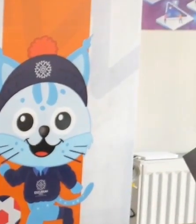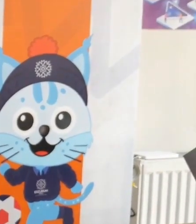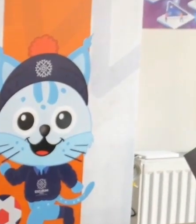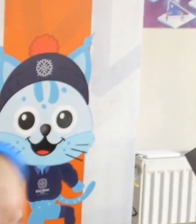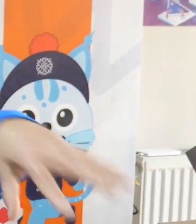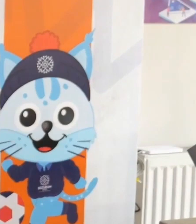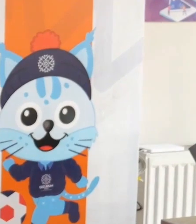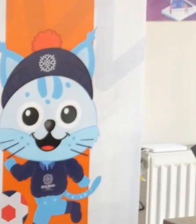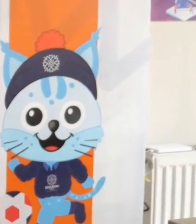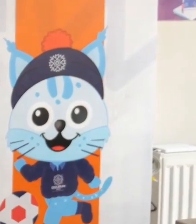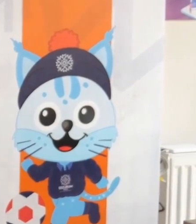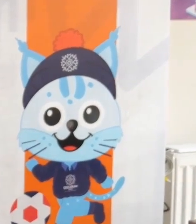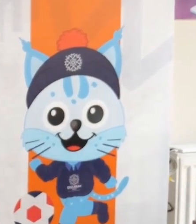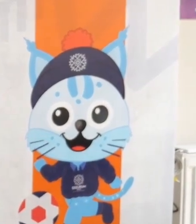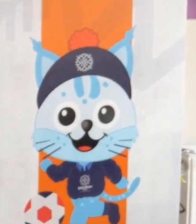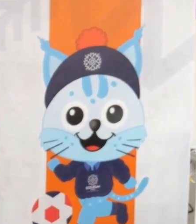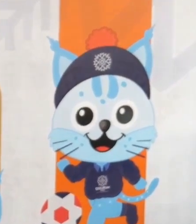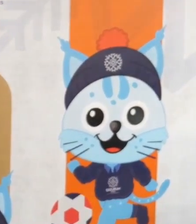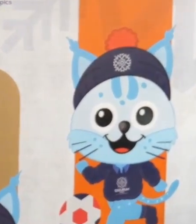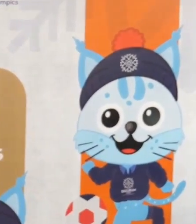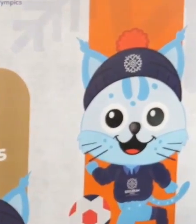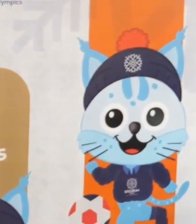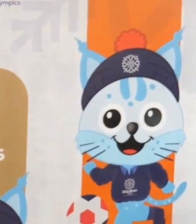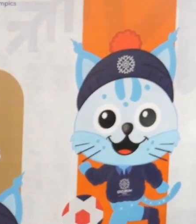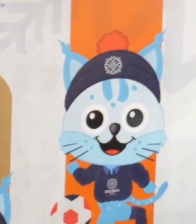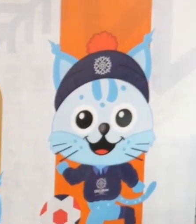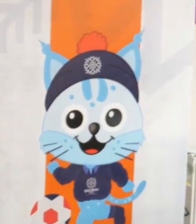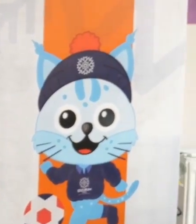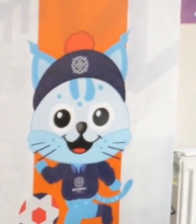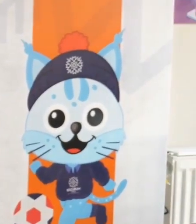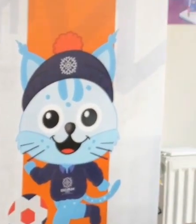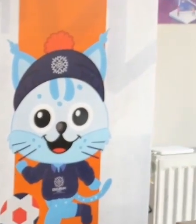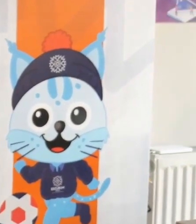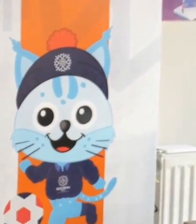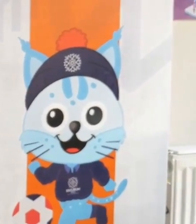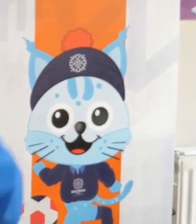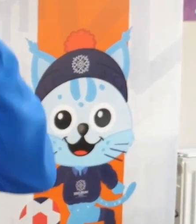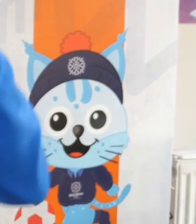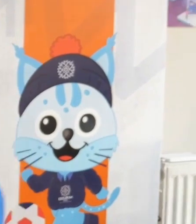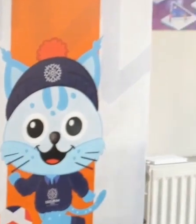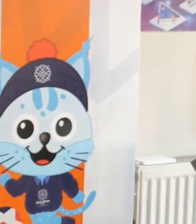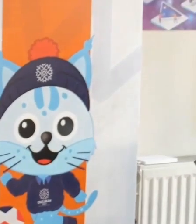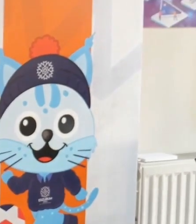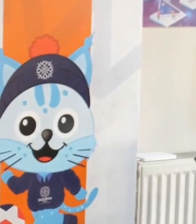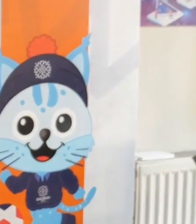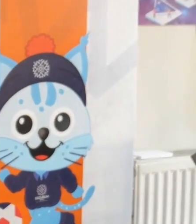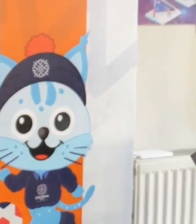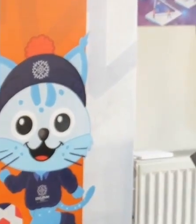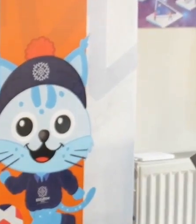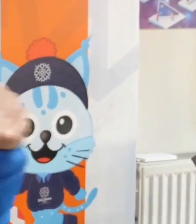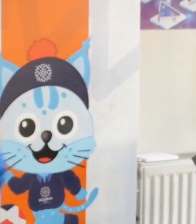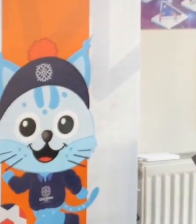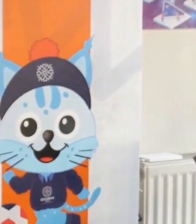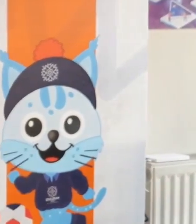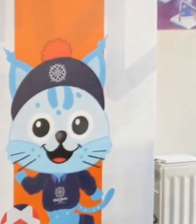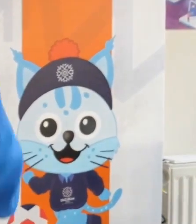сильні. Ми всі, вони так трошки, вони слабочуючі, а ми глухі. І я